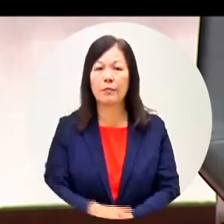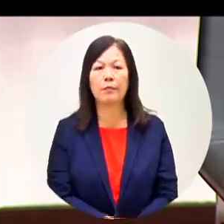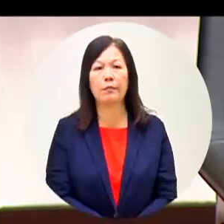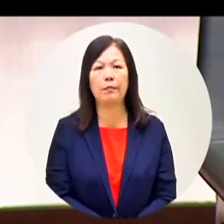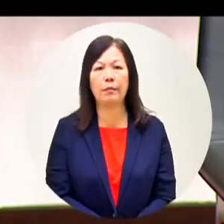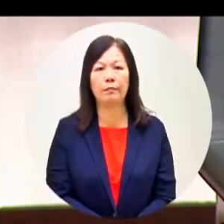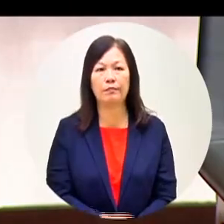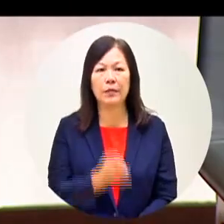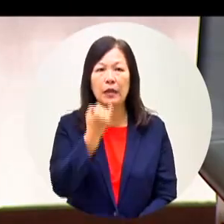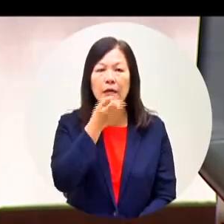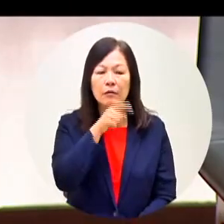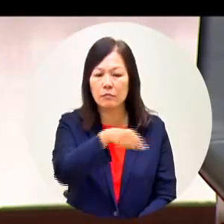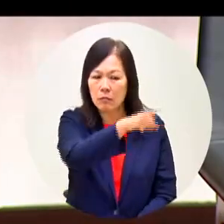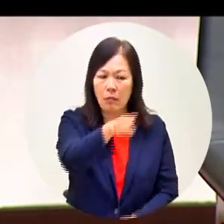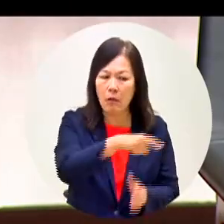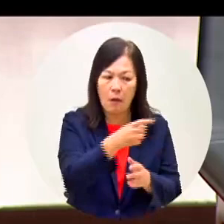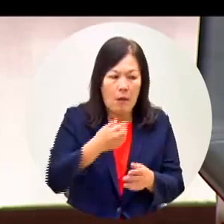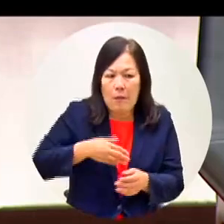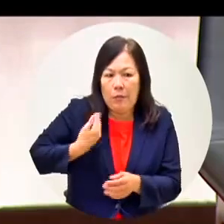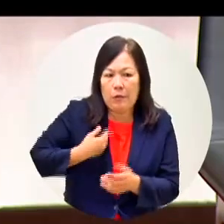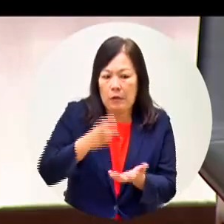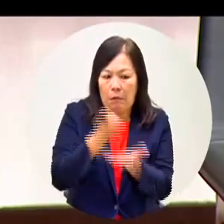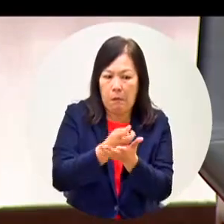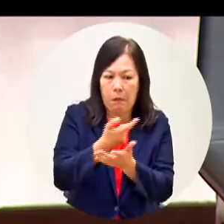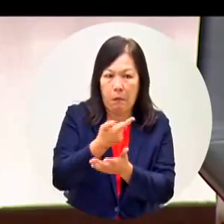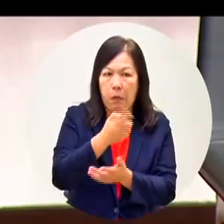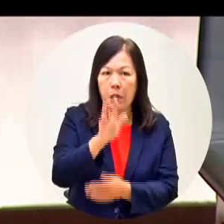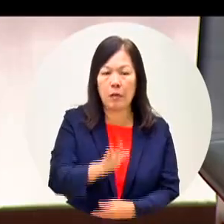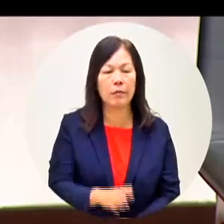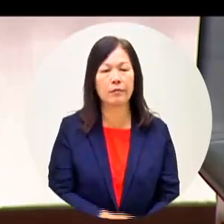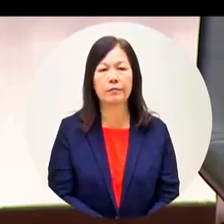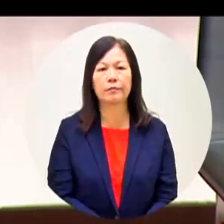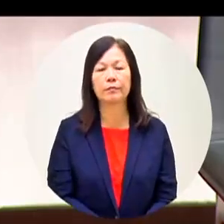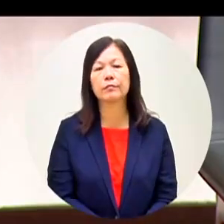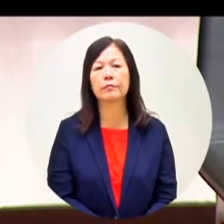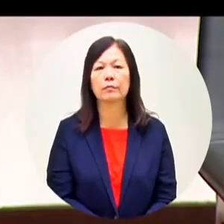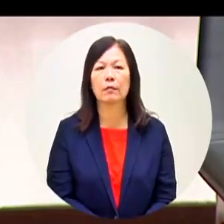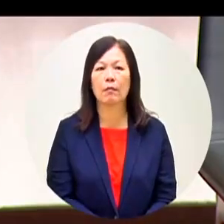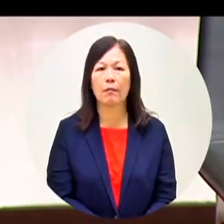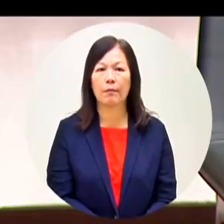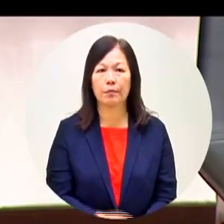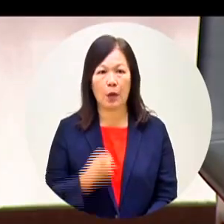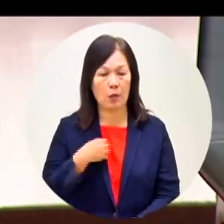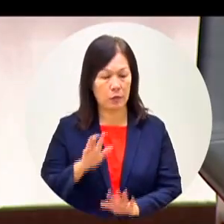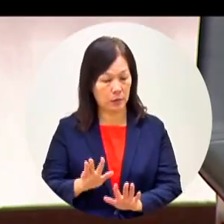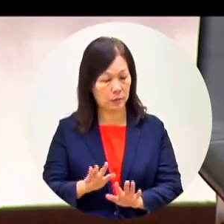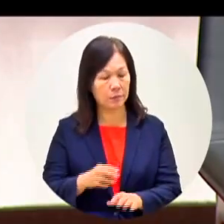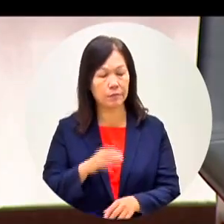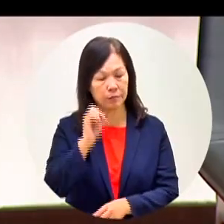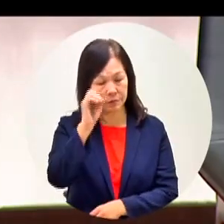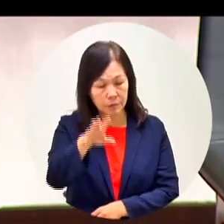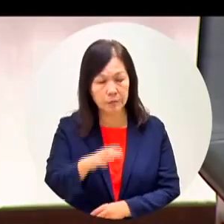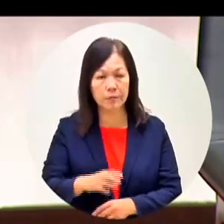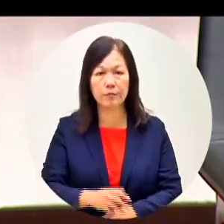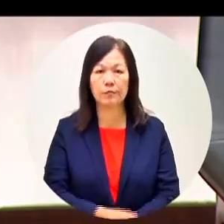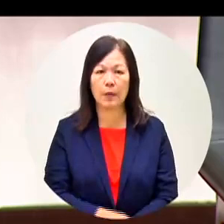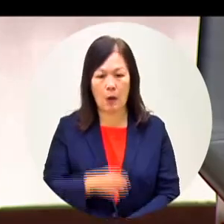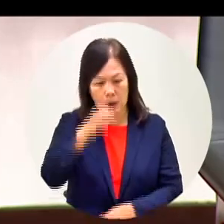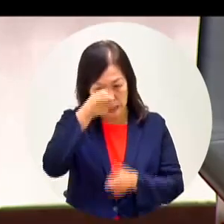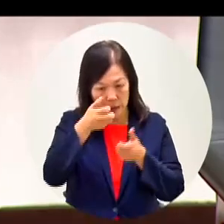性，所以市长，本期这边要特别请你一定要重视未来的